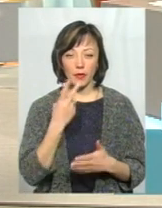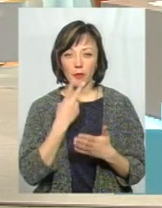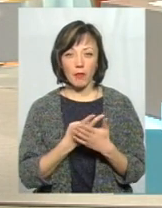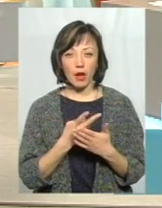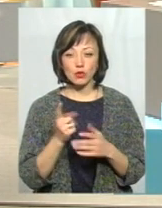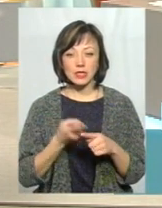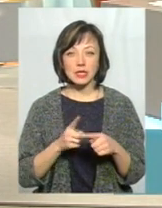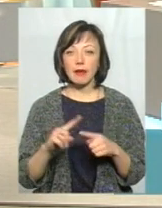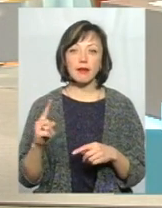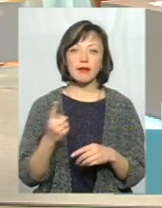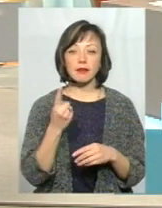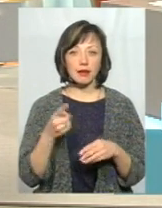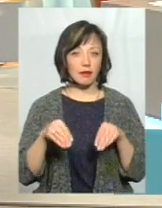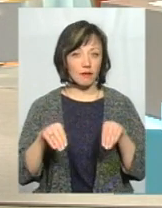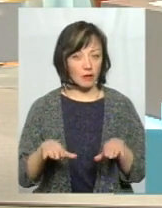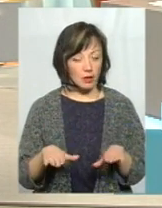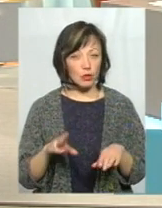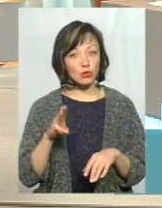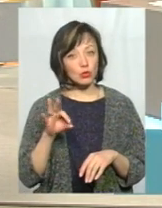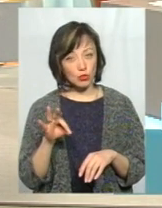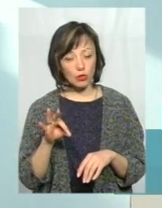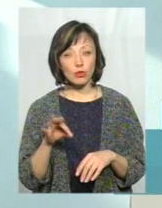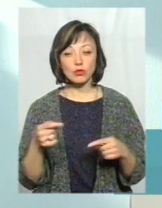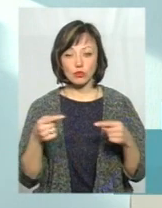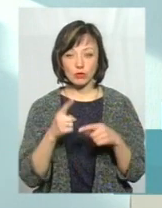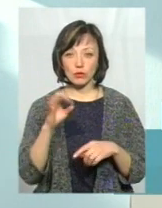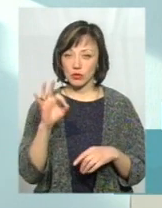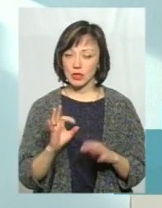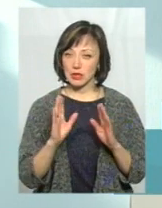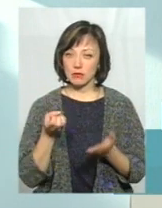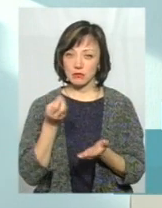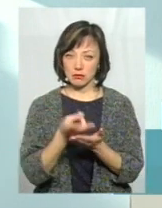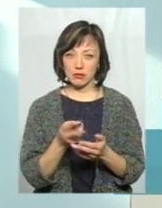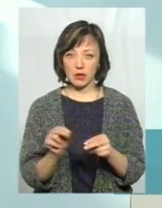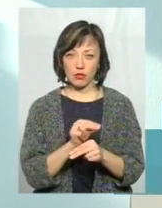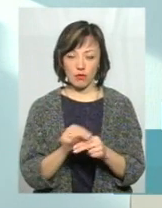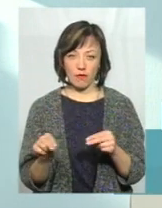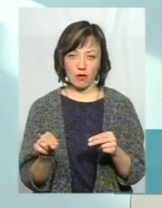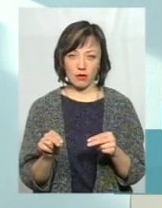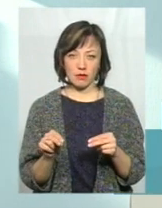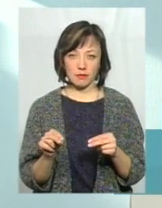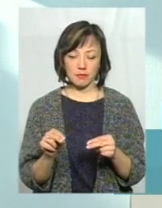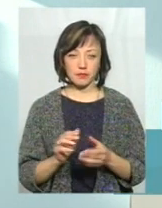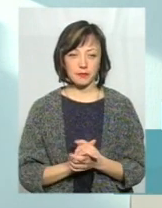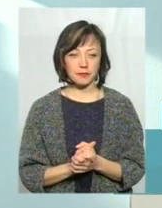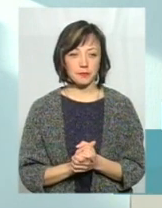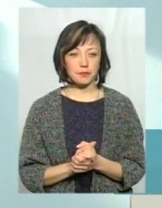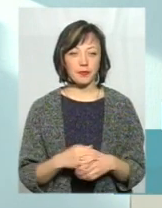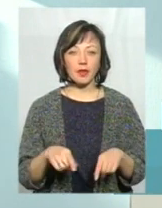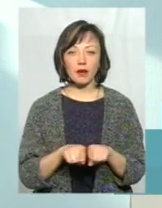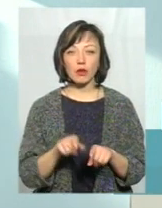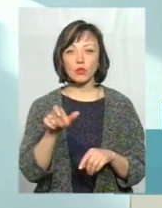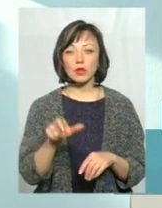бачить, що це єдиний правильний вихід, то, безумовно, тут є тільки стаціонарне лікування, так як